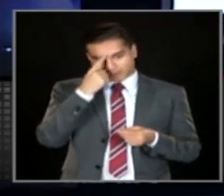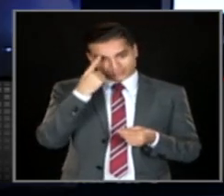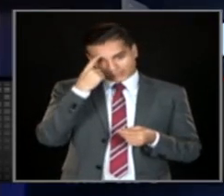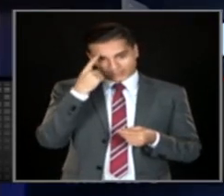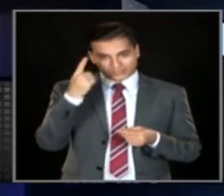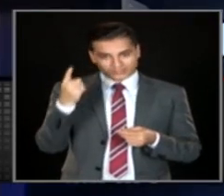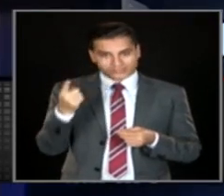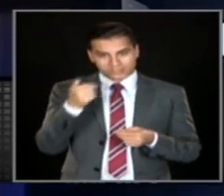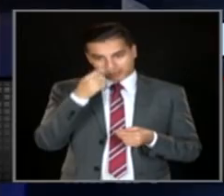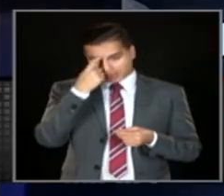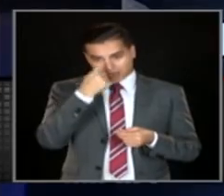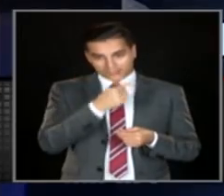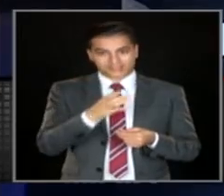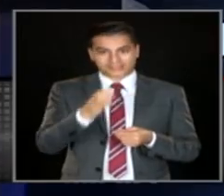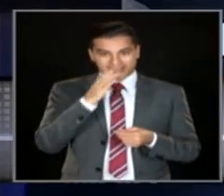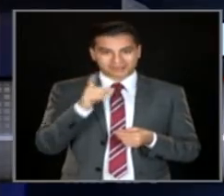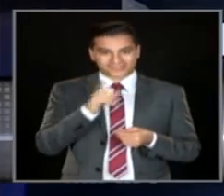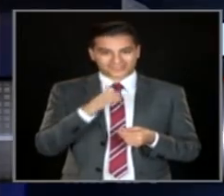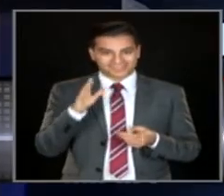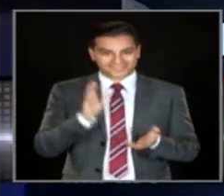فأنا ما. الهند إجابة صحيحة.